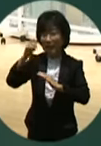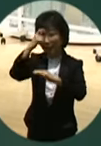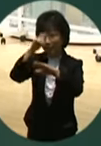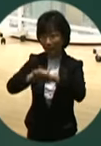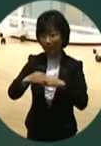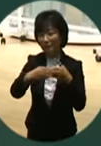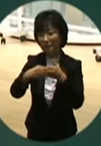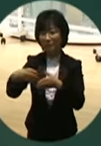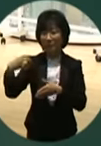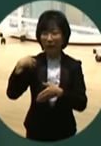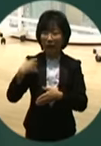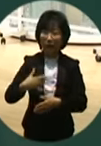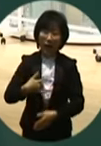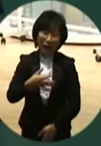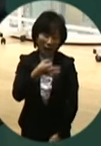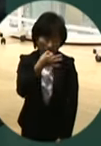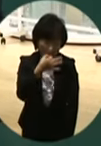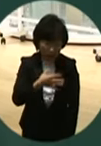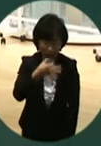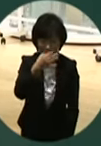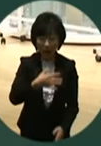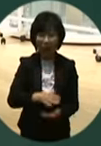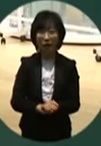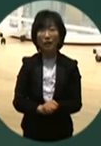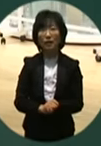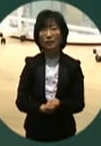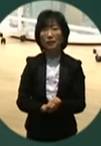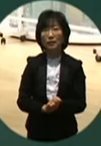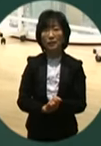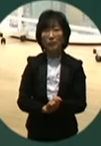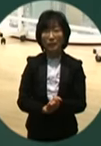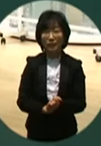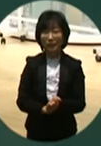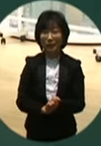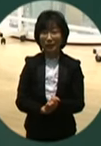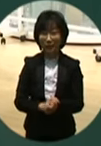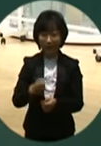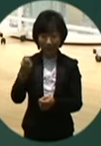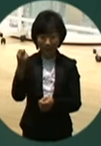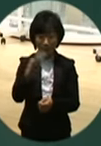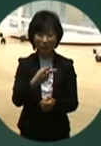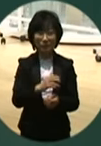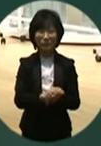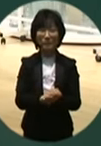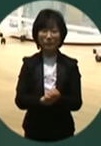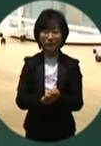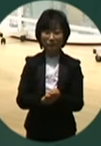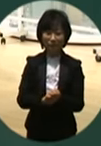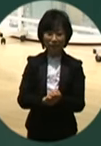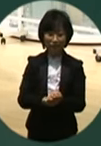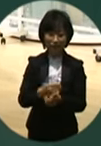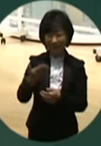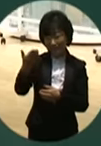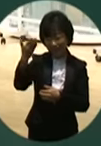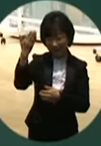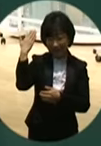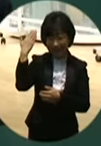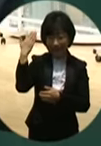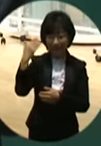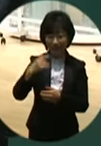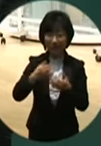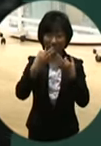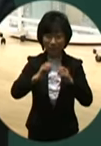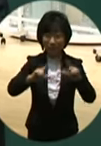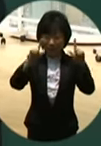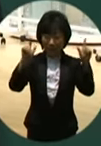go and lead praise. 그리고 또 밤에 그 막 새벽 그때는 막 새벽 4시까지 다 하고 나왔잖아요. And back then Friday night prayer